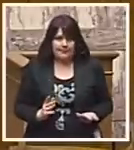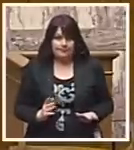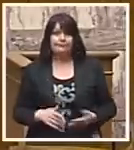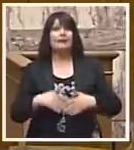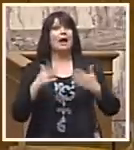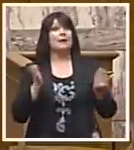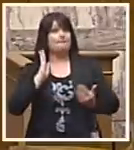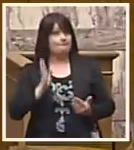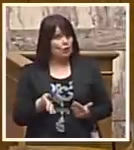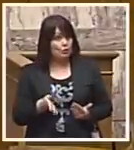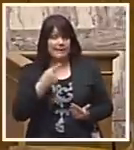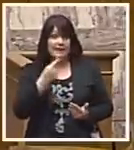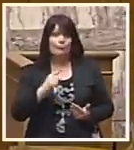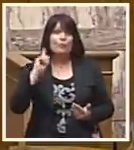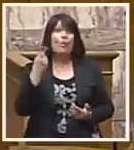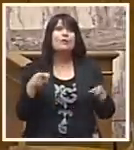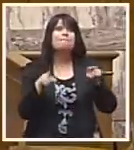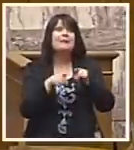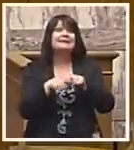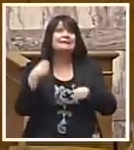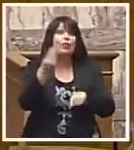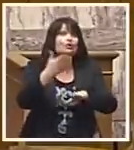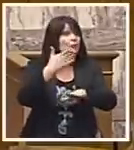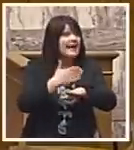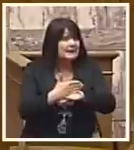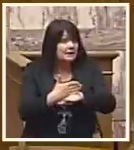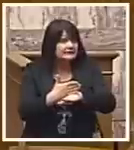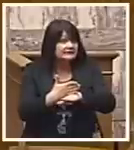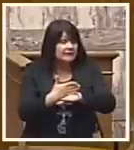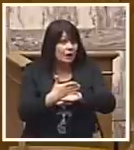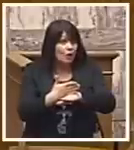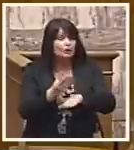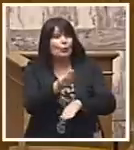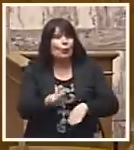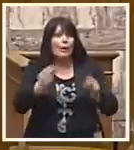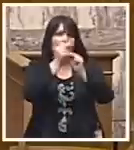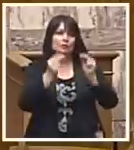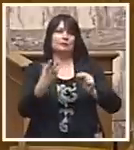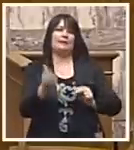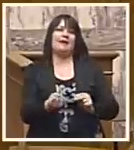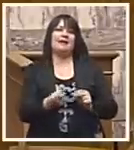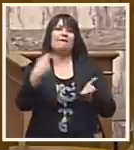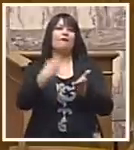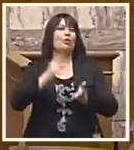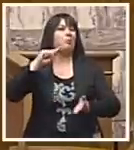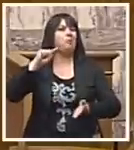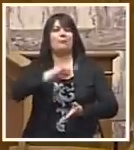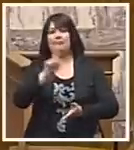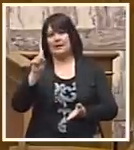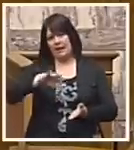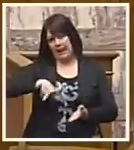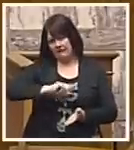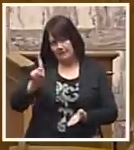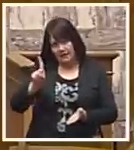Εφόσον μπορούμε να εγγυηθούμε όλοι μαζί, όλοι, ότι θα αποδώσει καλύτερα χτυπώντας τη φοροδιαφυγή.